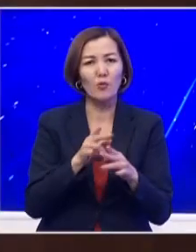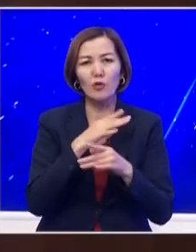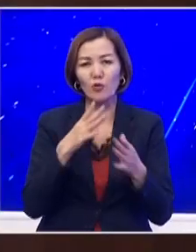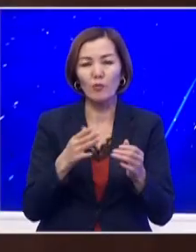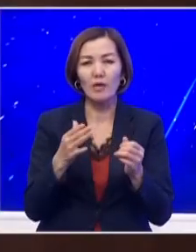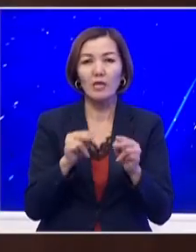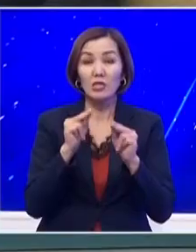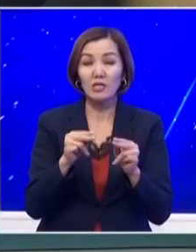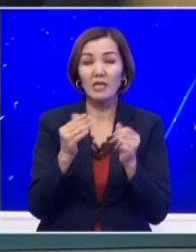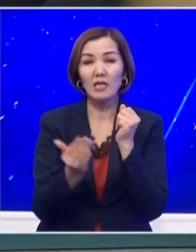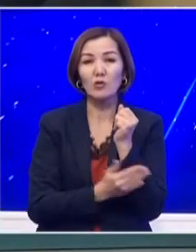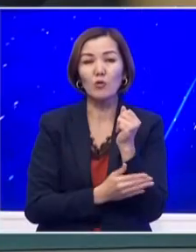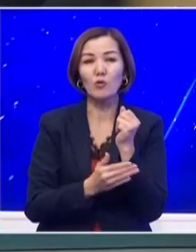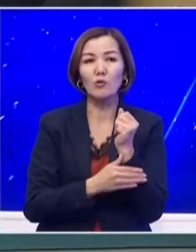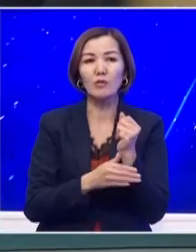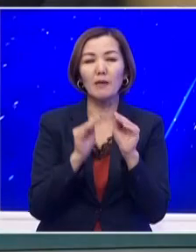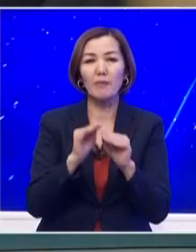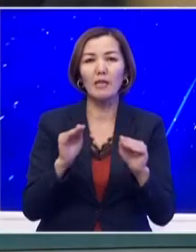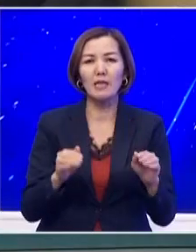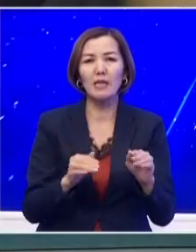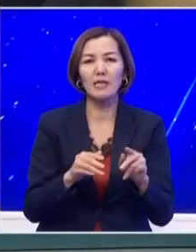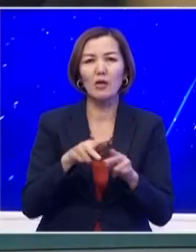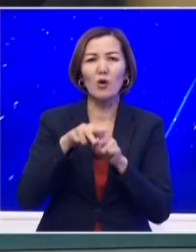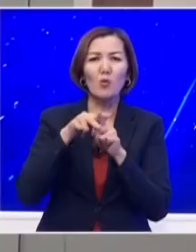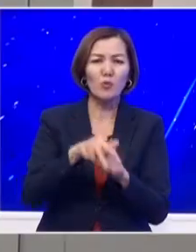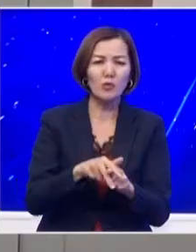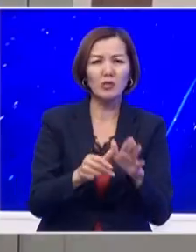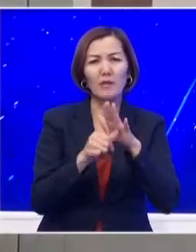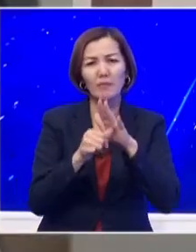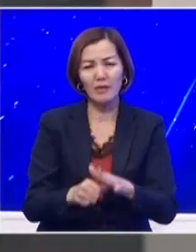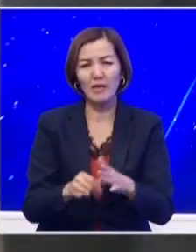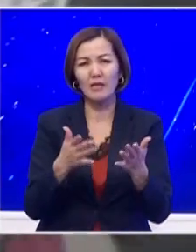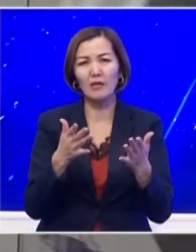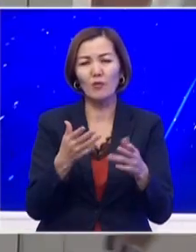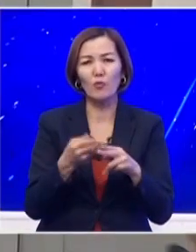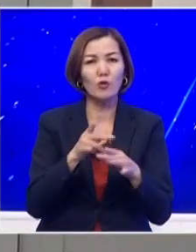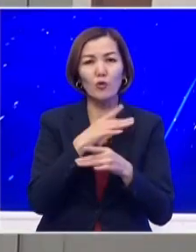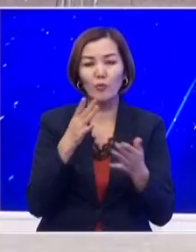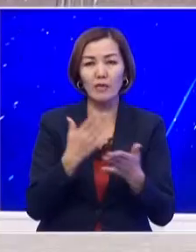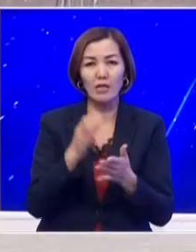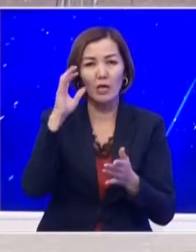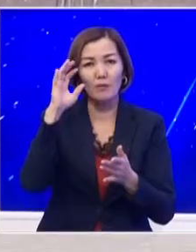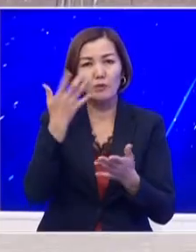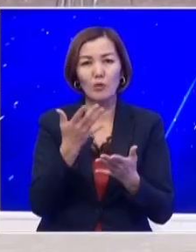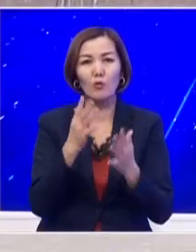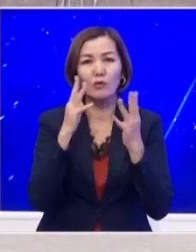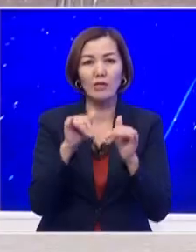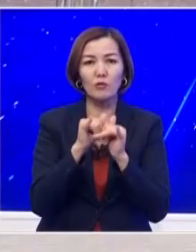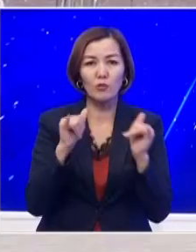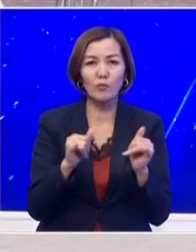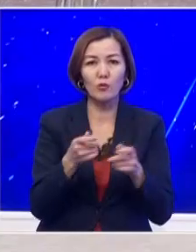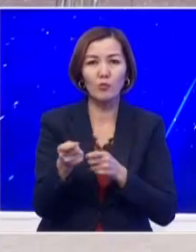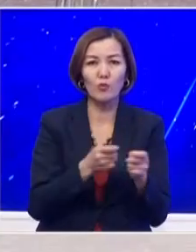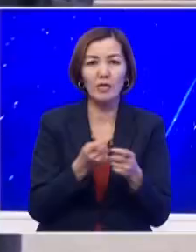соңғы кездері балалар буллингі қаптап кетті. Депутат ұсынысы бойынша мектептегі психолог санын көбейту керек, куратор мамандар тартуға